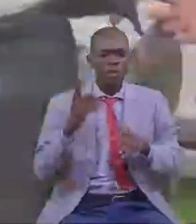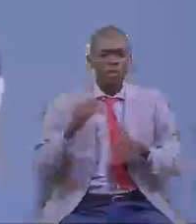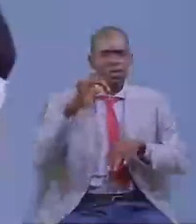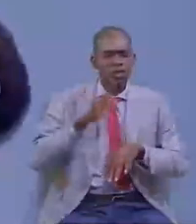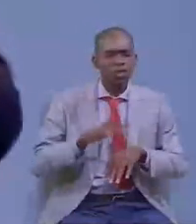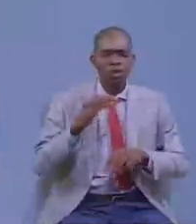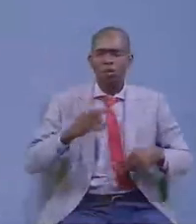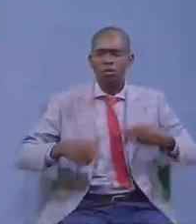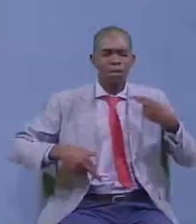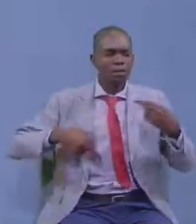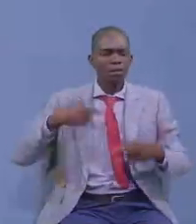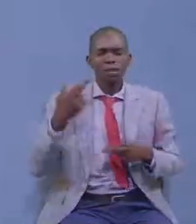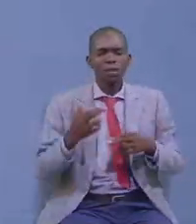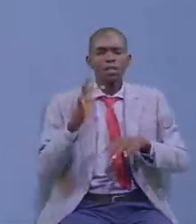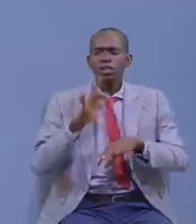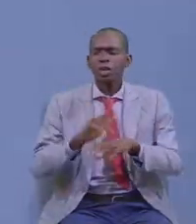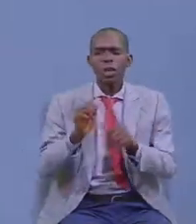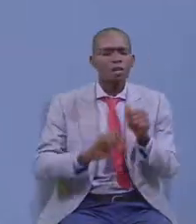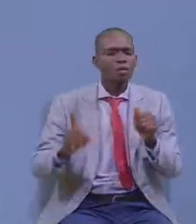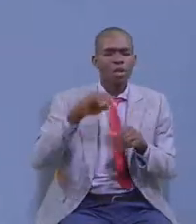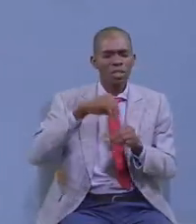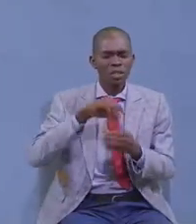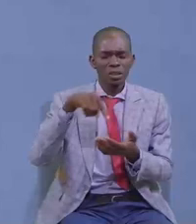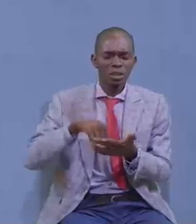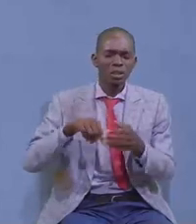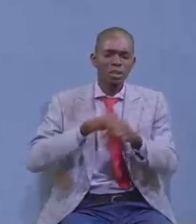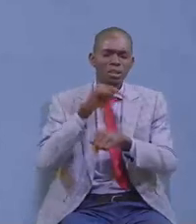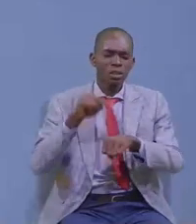Et que le feu du réveil touche tout le monde maintenant.